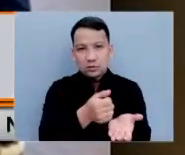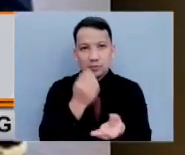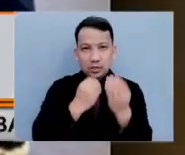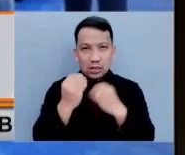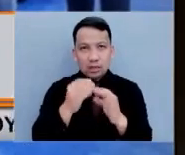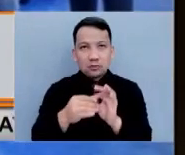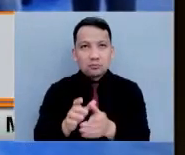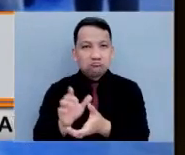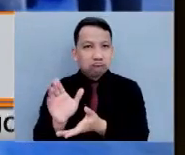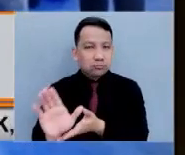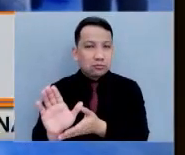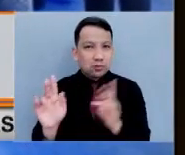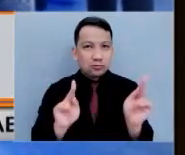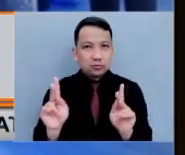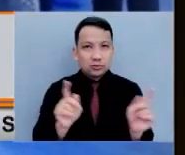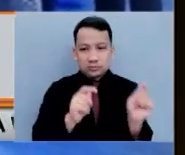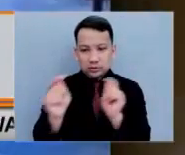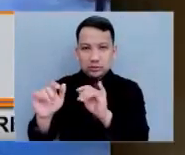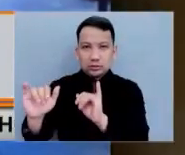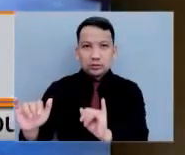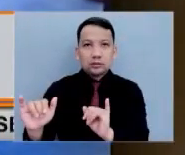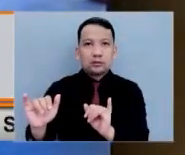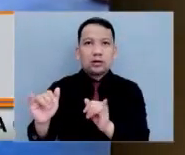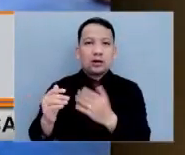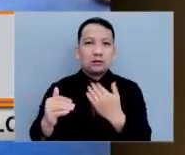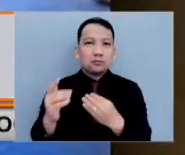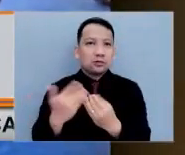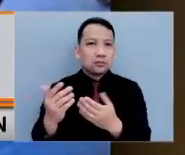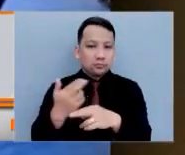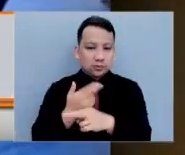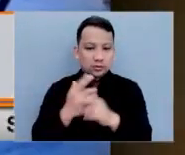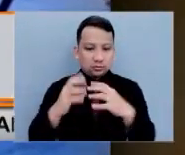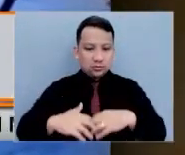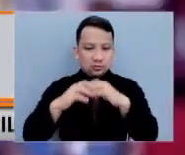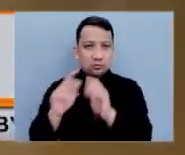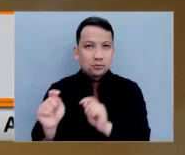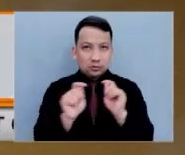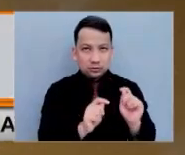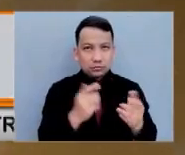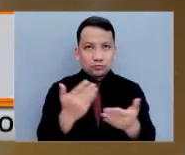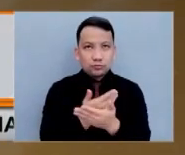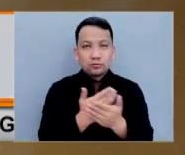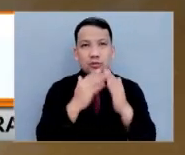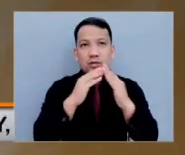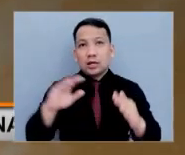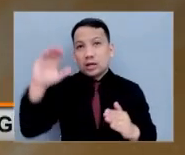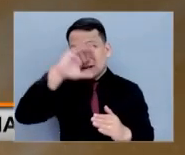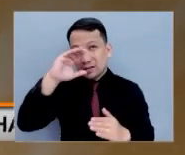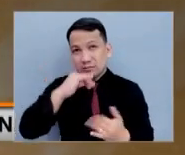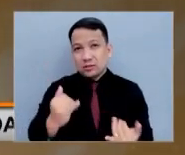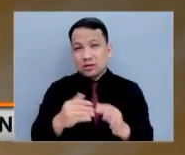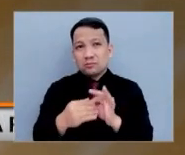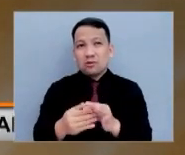mga apektadong residente. Sa evacuation center muna sila mananatili habang inaayos pa ang bago nilang lilipatan. Hanapan sila bang naandito